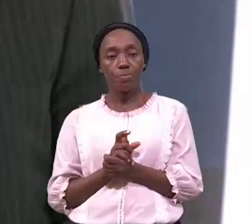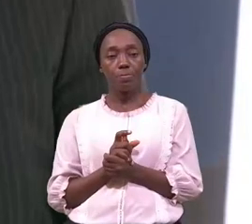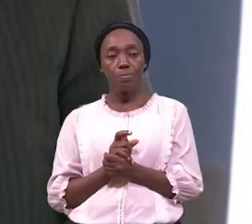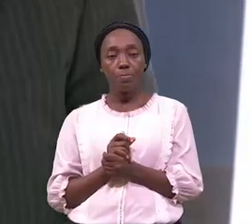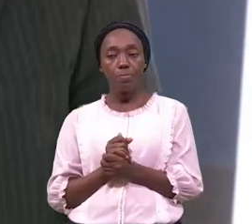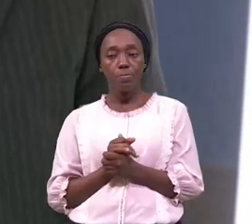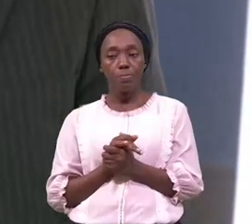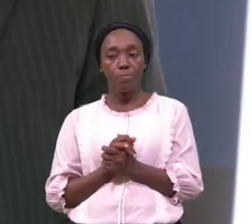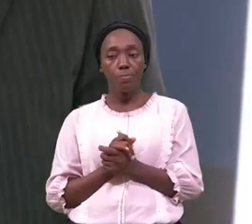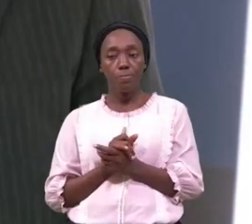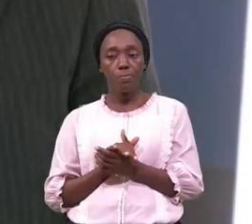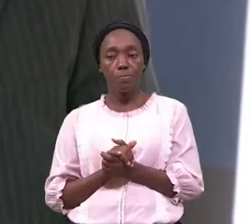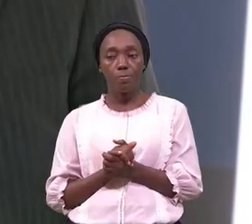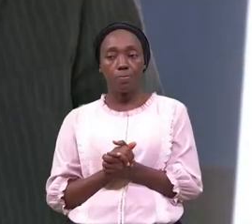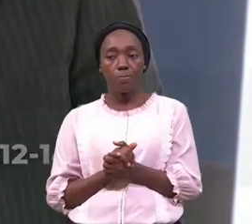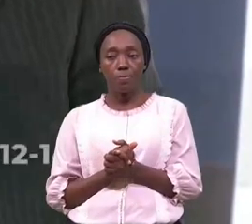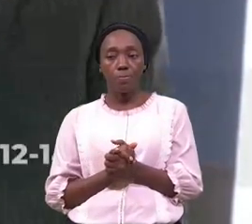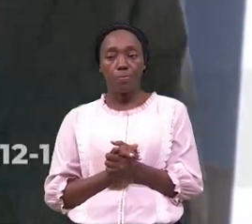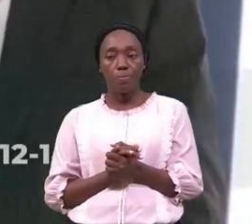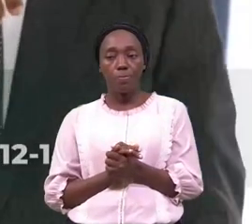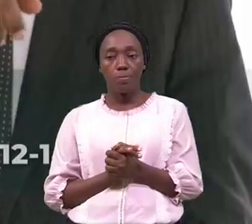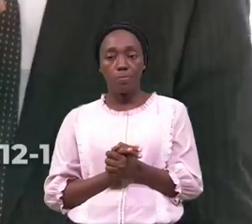2 Corinthiens chapitre 5, verset 11.